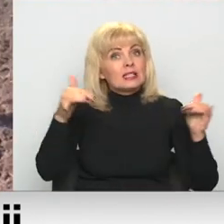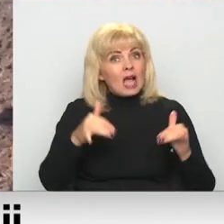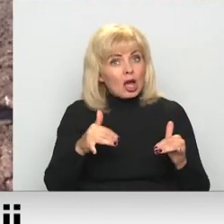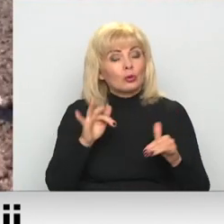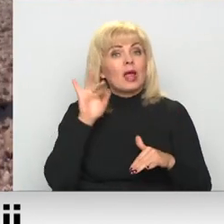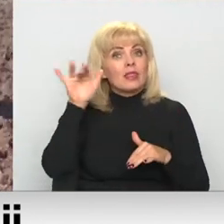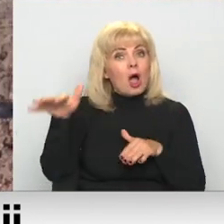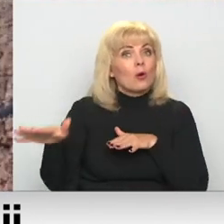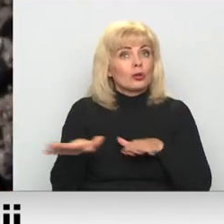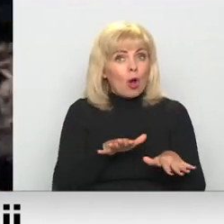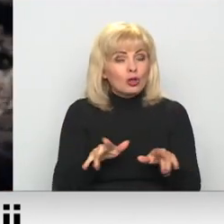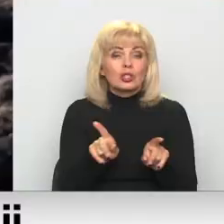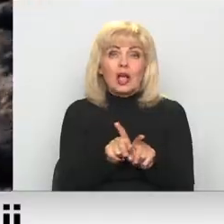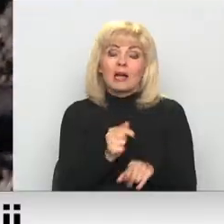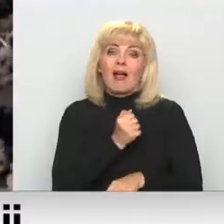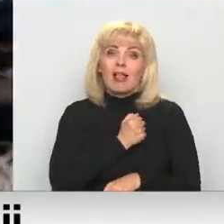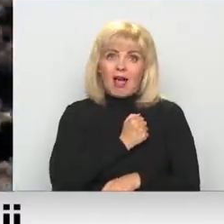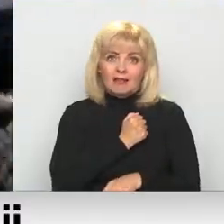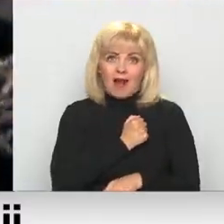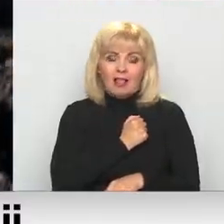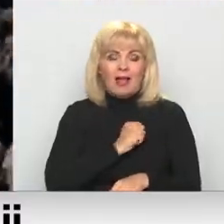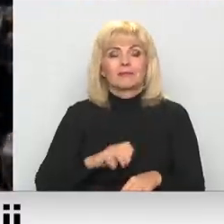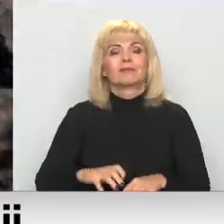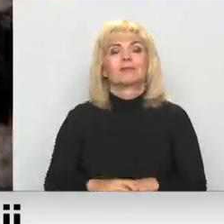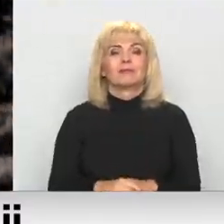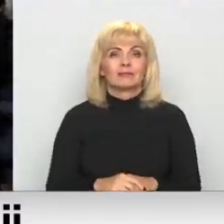varētu organizēt arī Latgalē. Svetlana Dudarina, Karvis Gailuns, Latgales reģionālā televīzija.